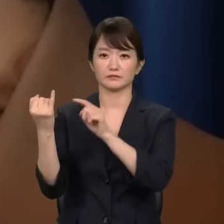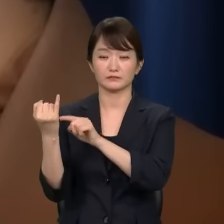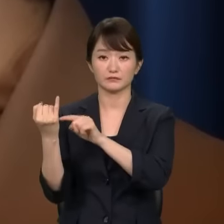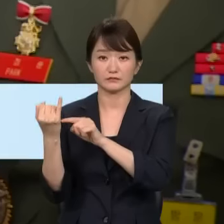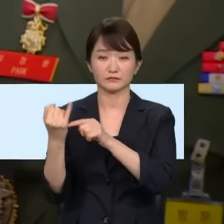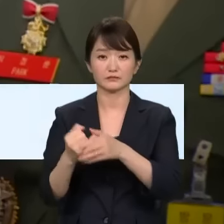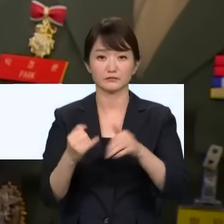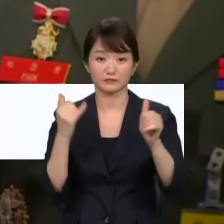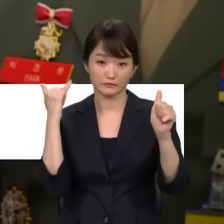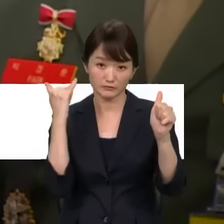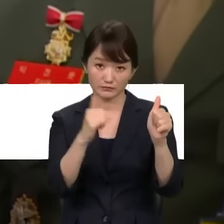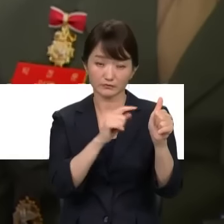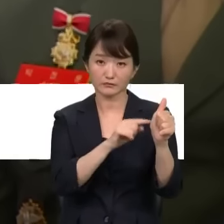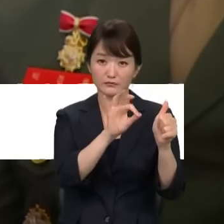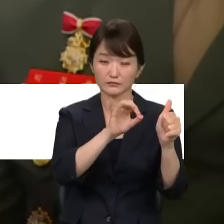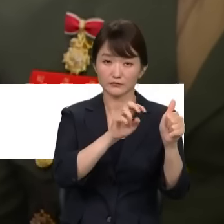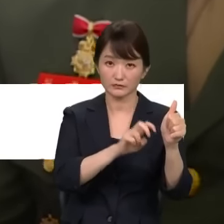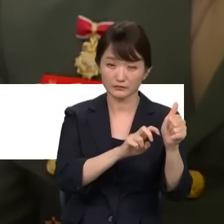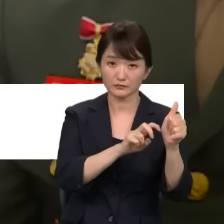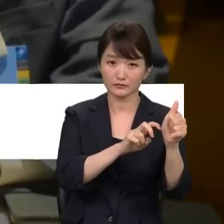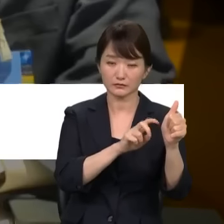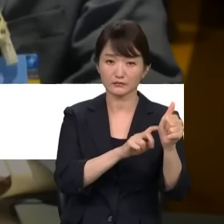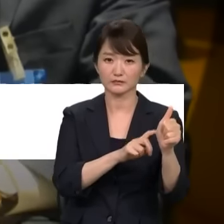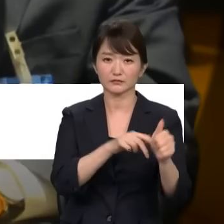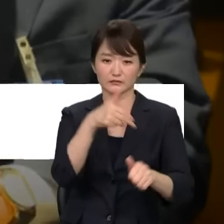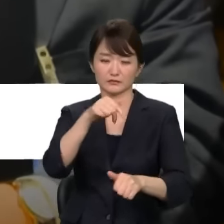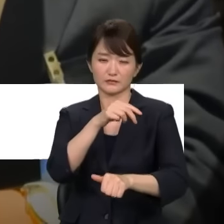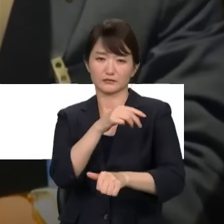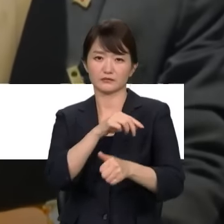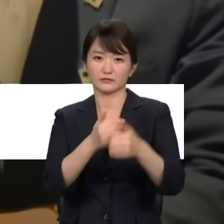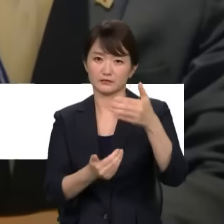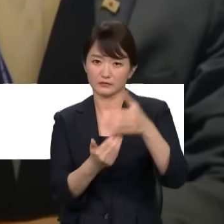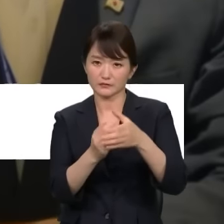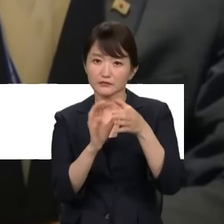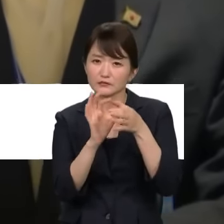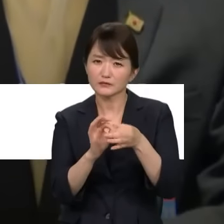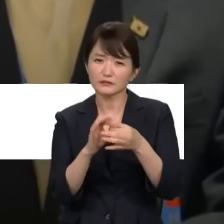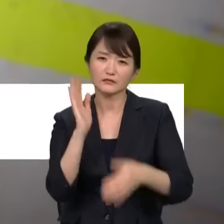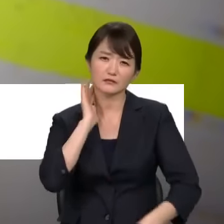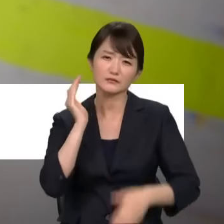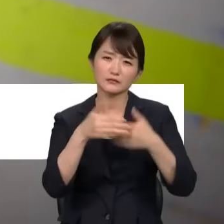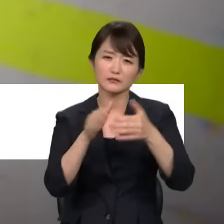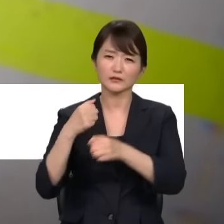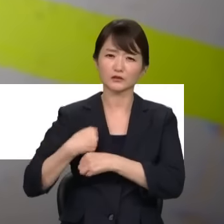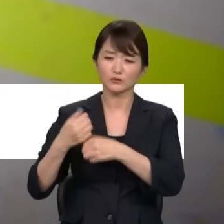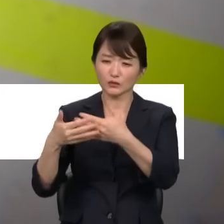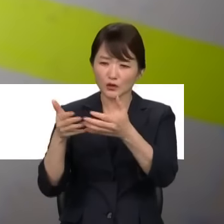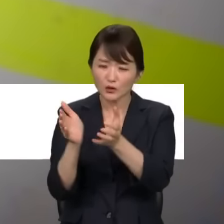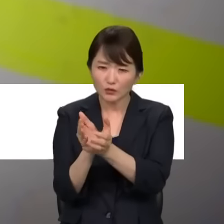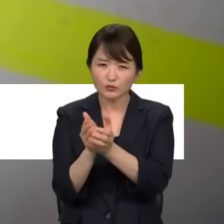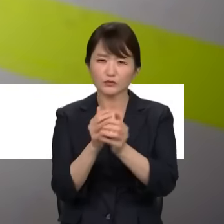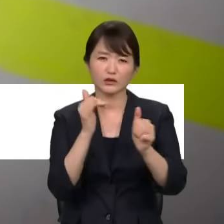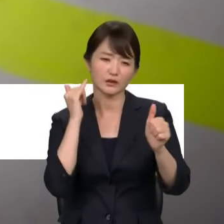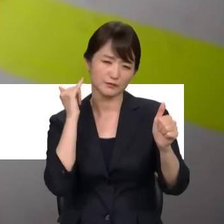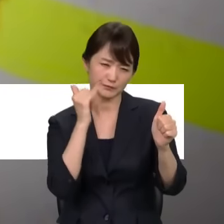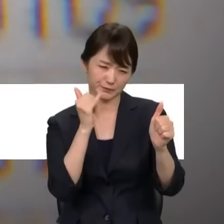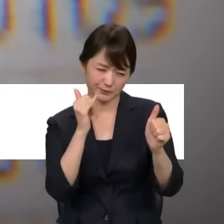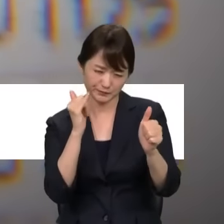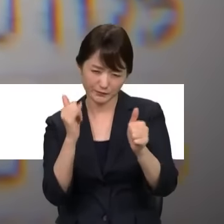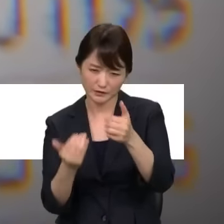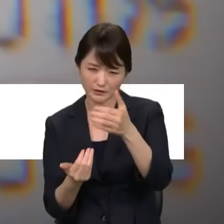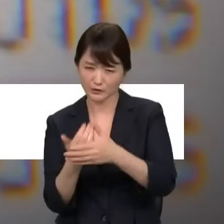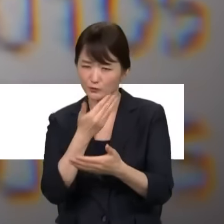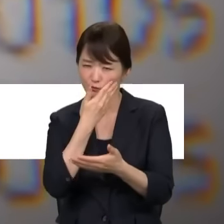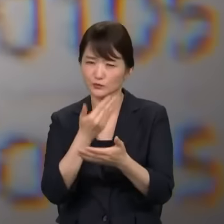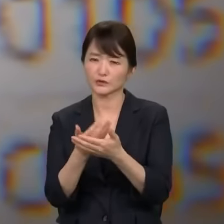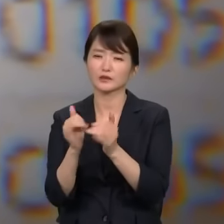전화한 임 전 비서관은 최상병 순직 사건 국면에서 대통령실과 국방부, 해병대를 가리지 않고 통화한 사건의 핵심